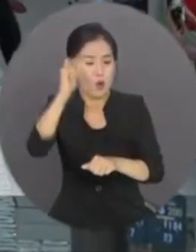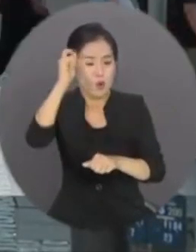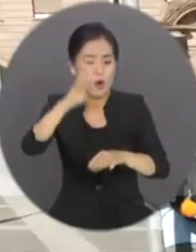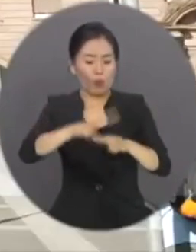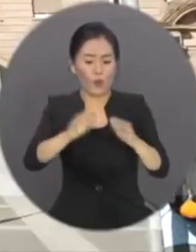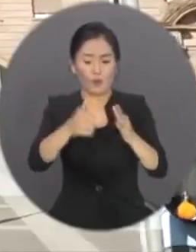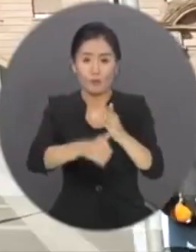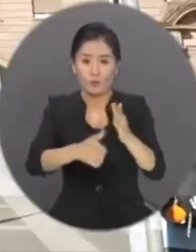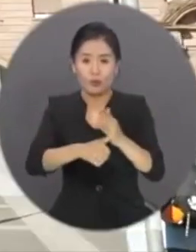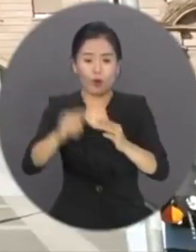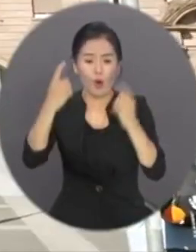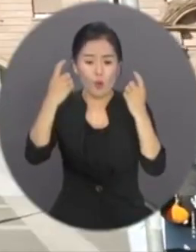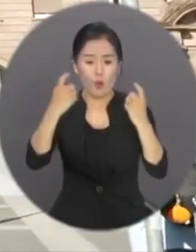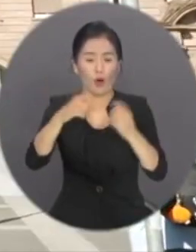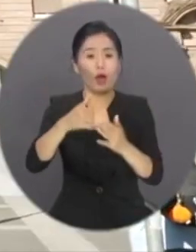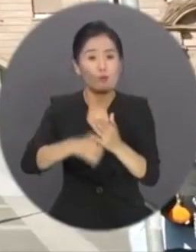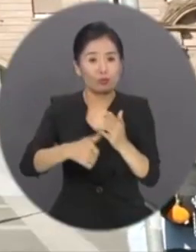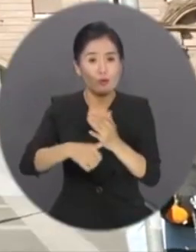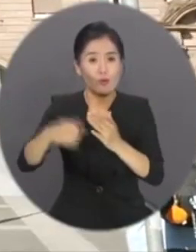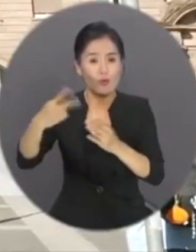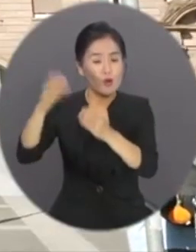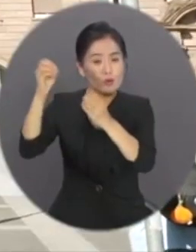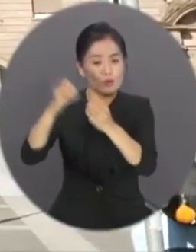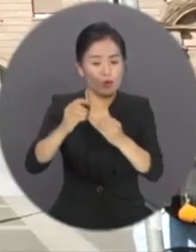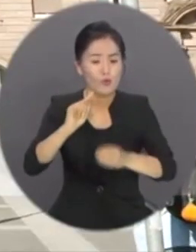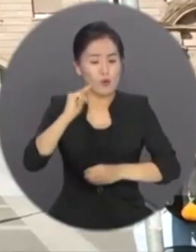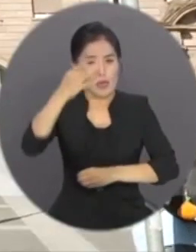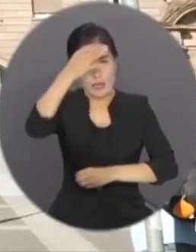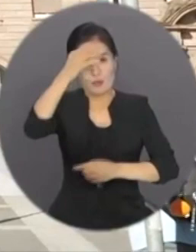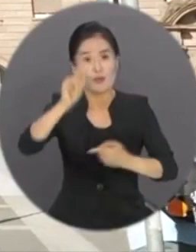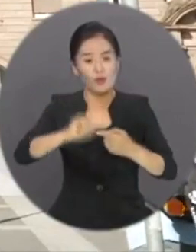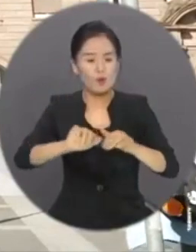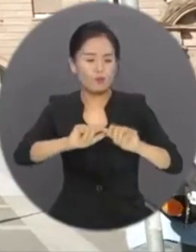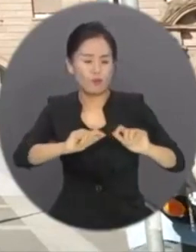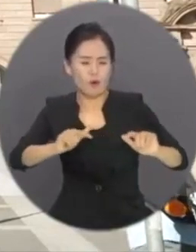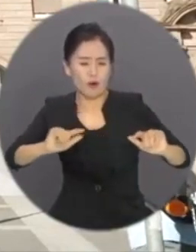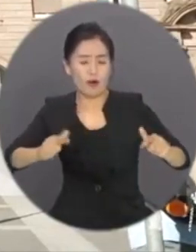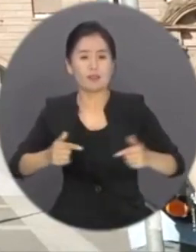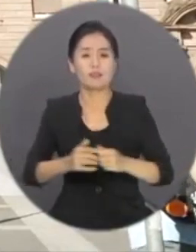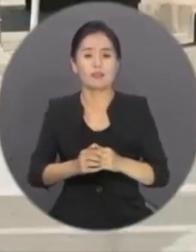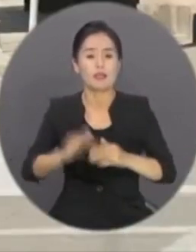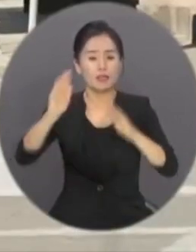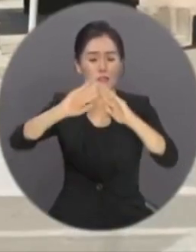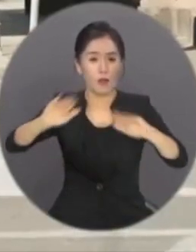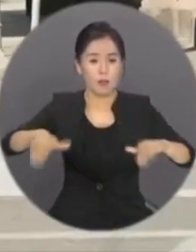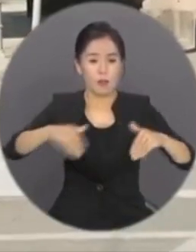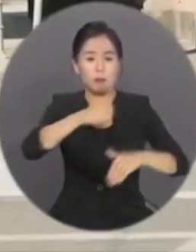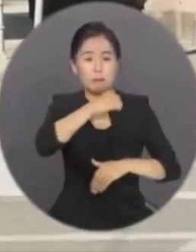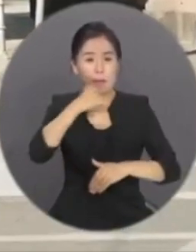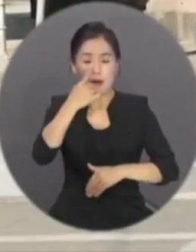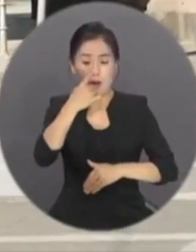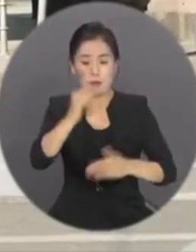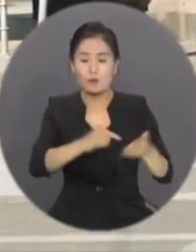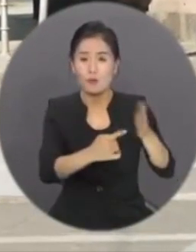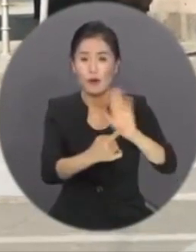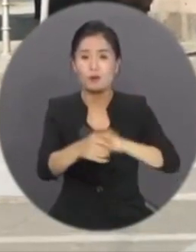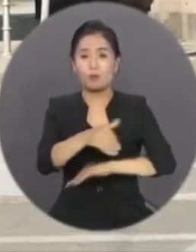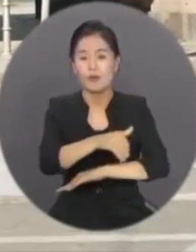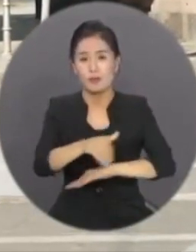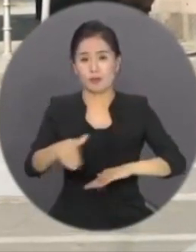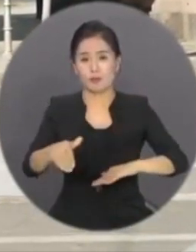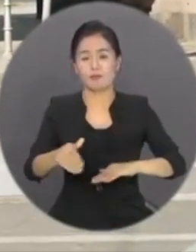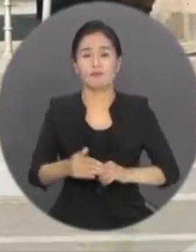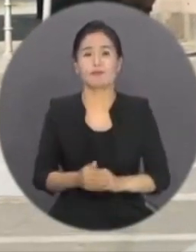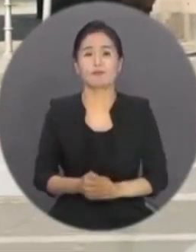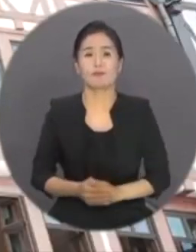우수 농수산 식품과 관광자원 전통 예술 등 풍성하고 다채로운 전남의 맛과 멋을 알리기로